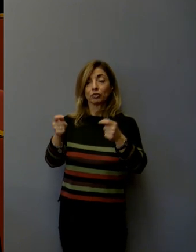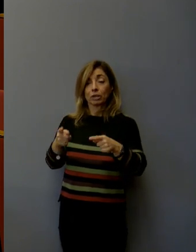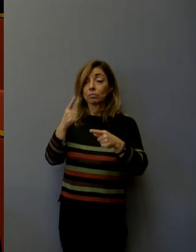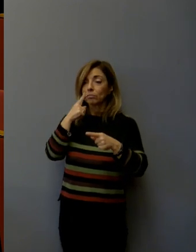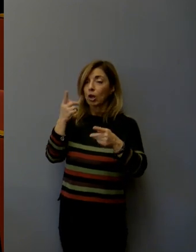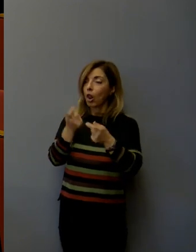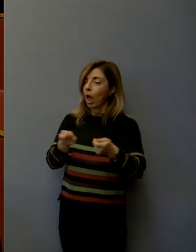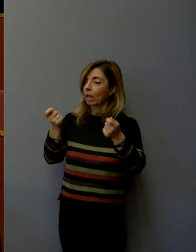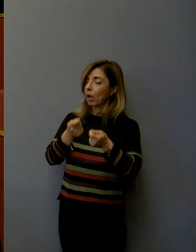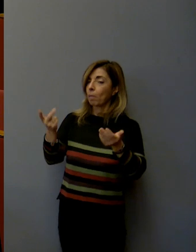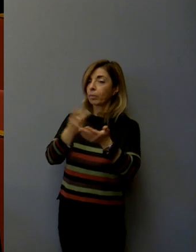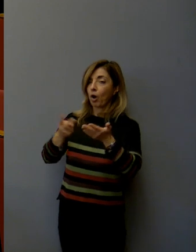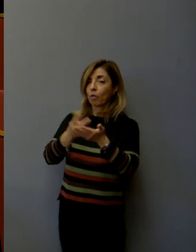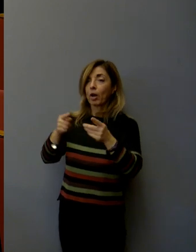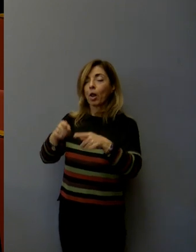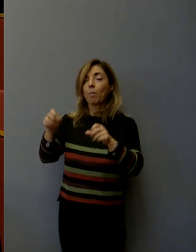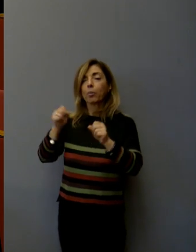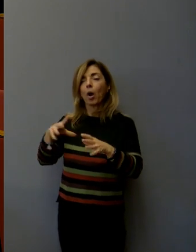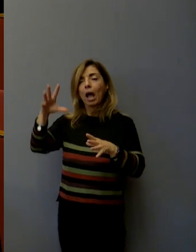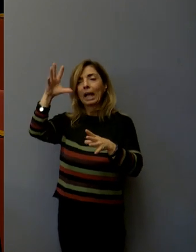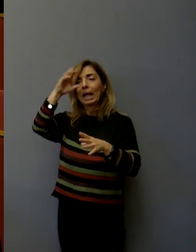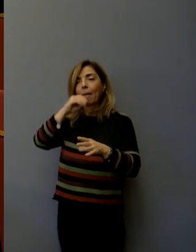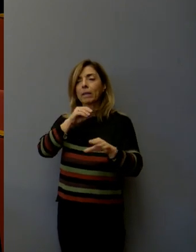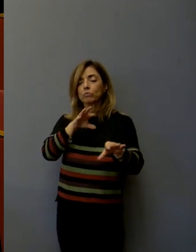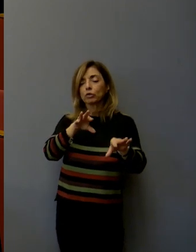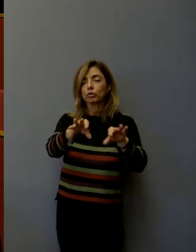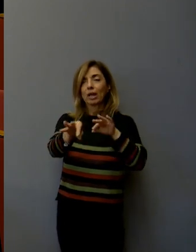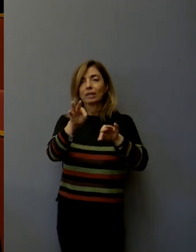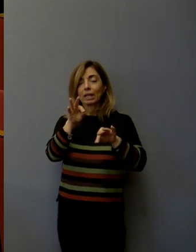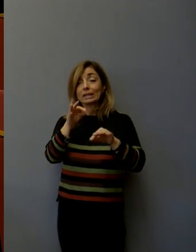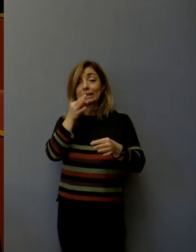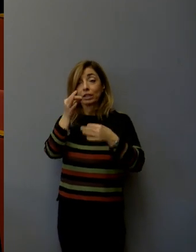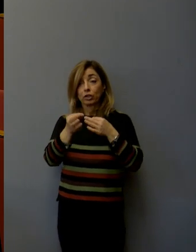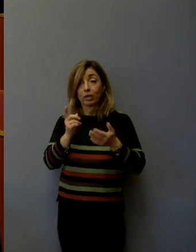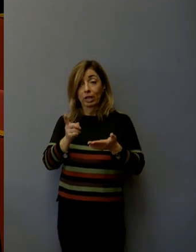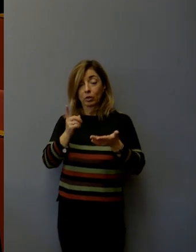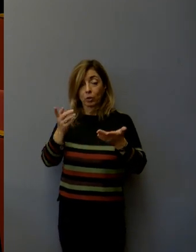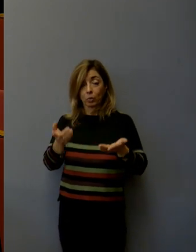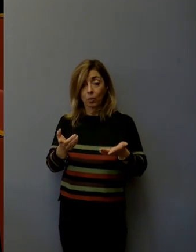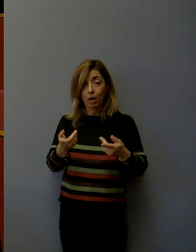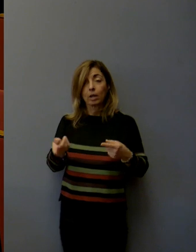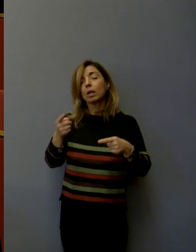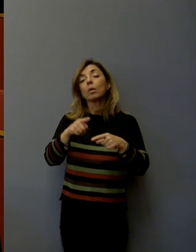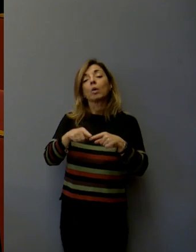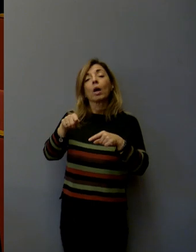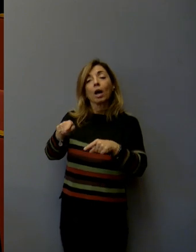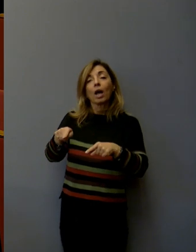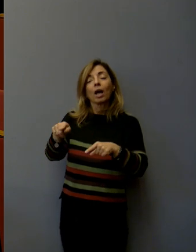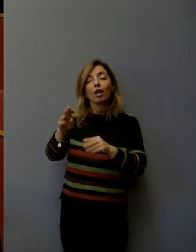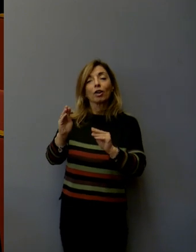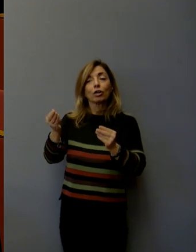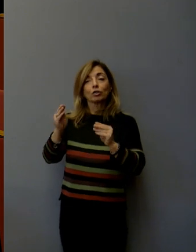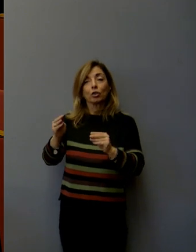quello che che è la scelta e il senso di quello che potrebbero in qualche maniera anche loro cercare di promuovere come